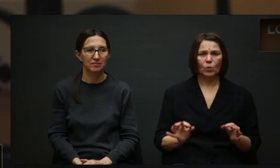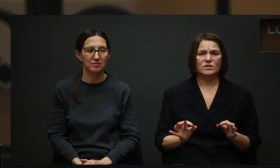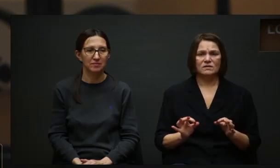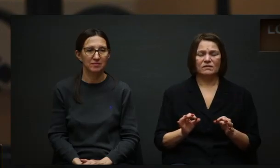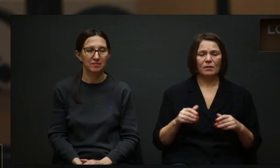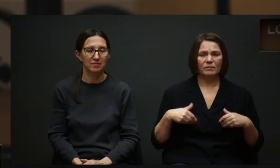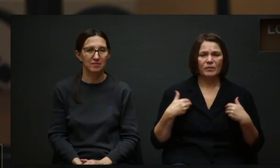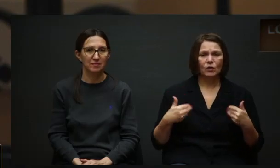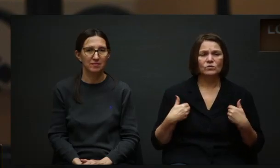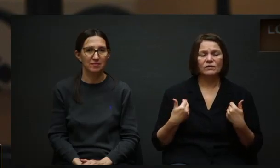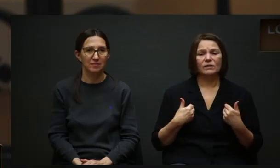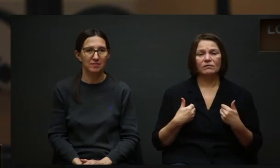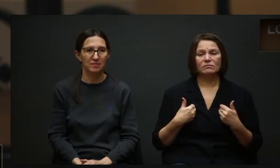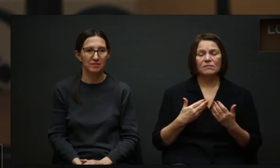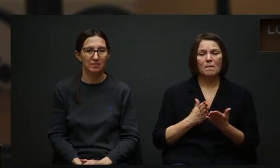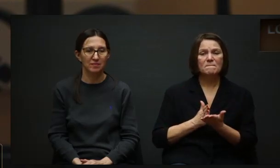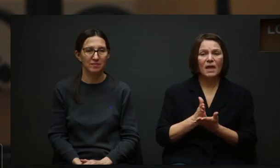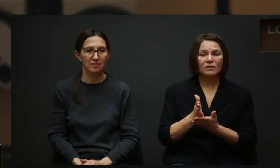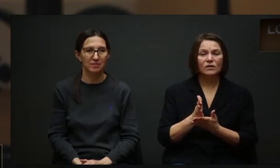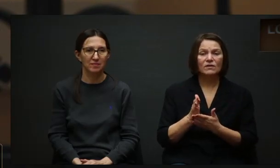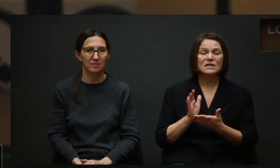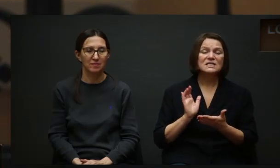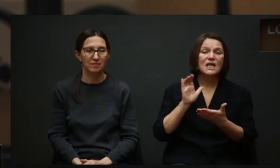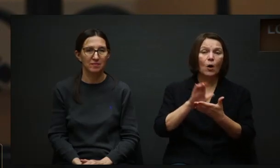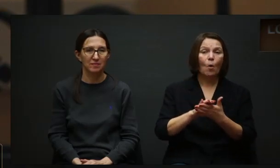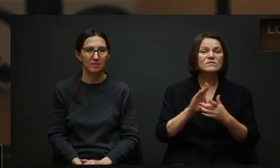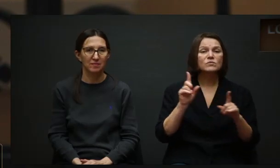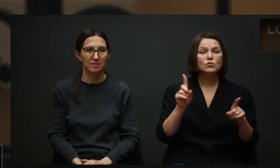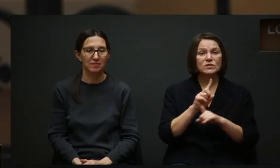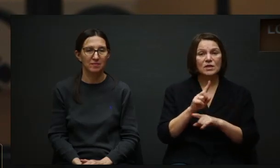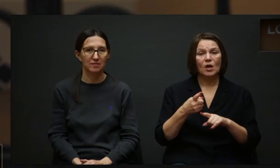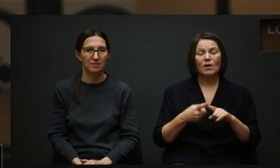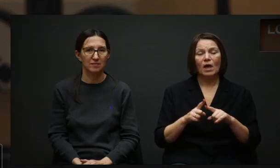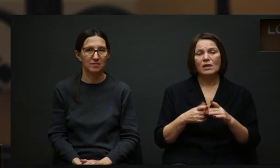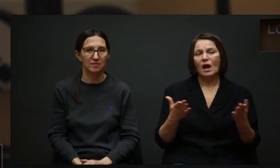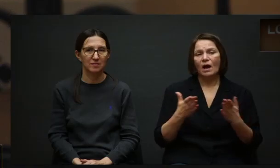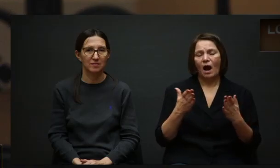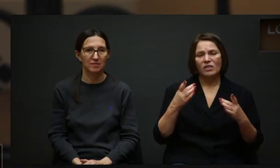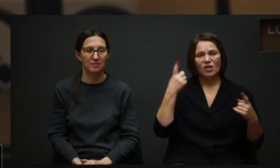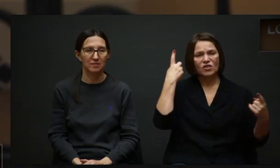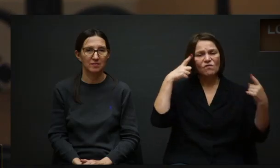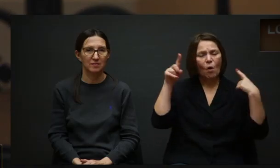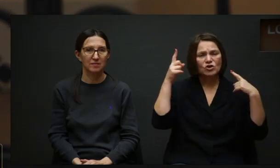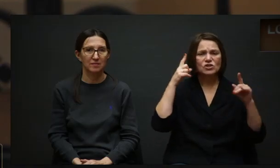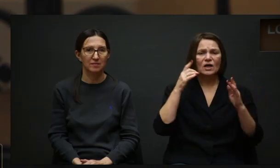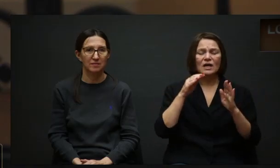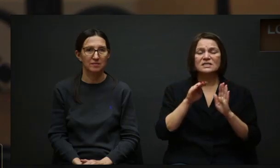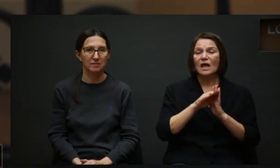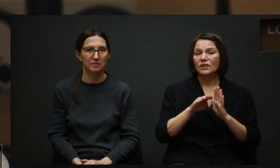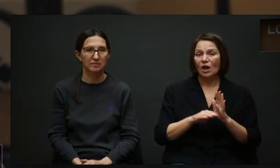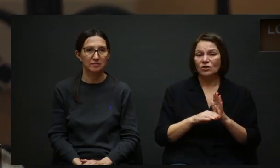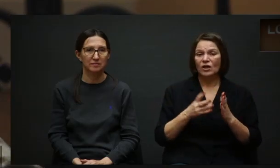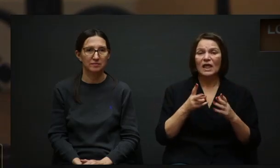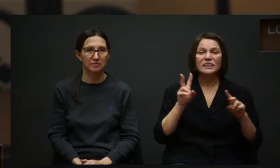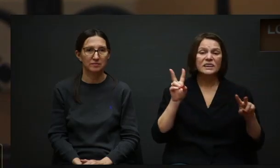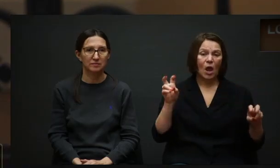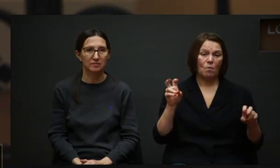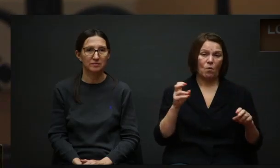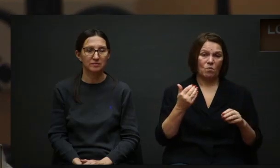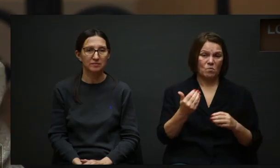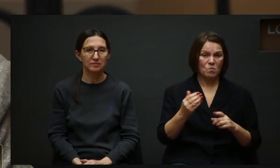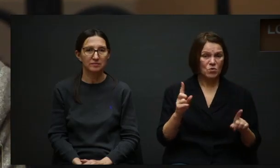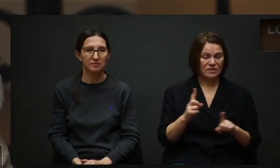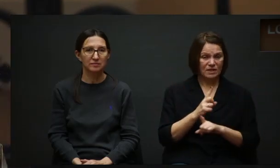Один из очень продуктивных методов знакомства с музеем – это какая-то творческая задача на тему музея. Вот я